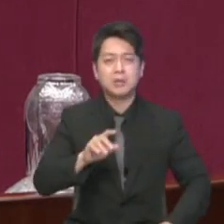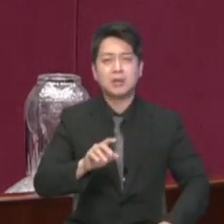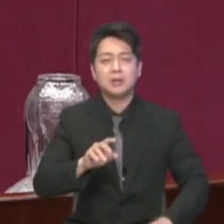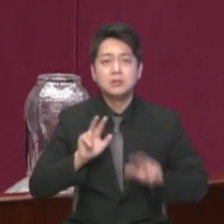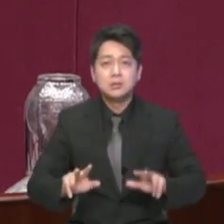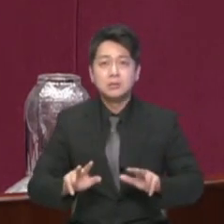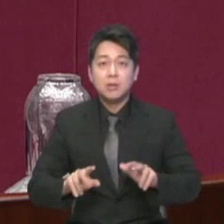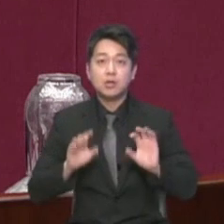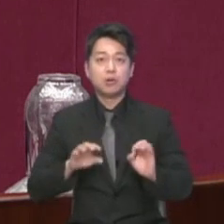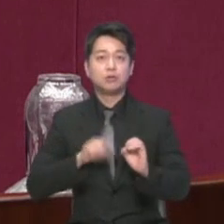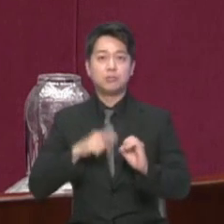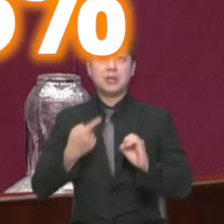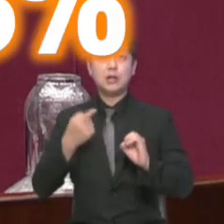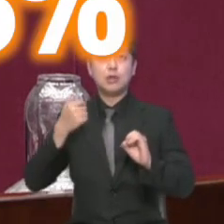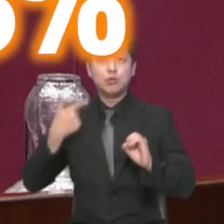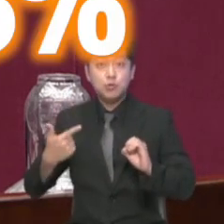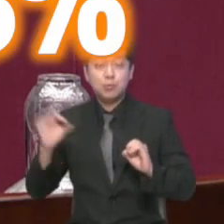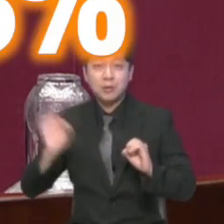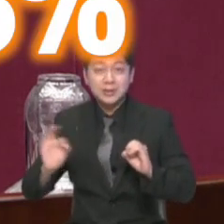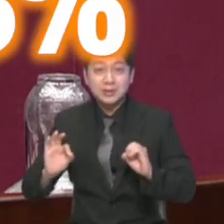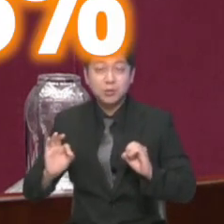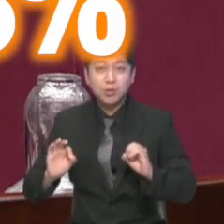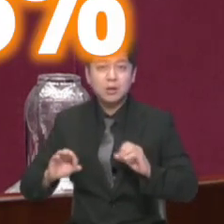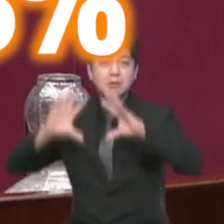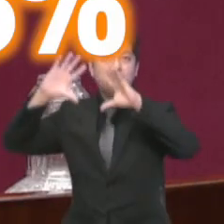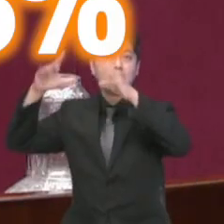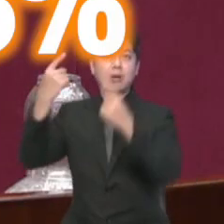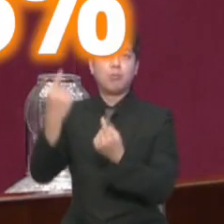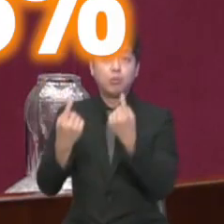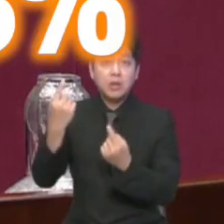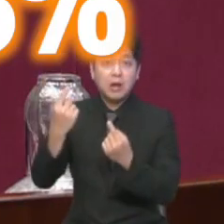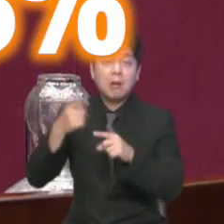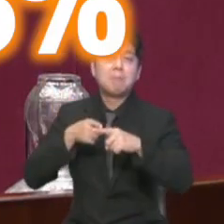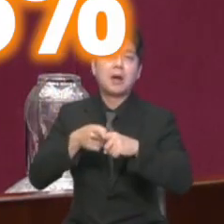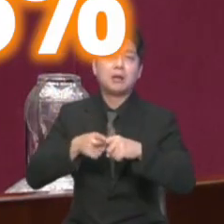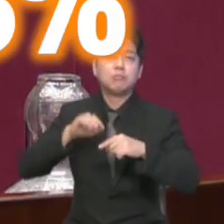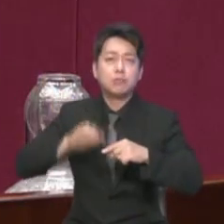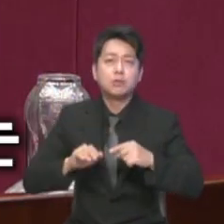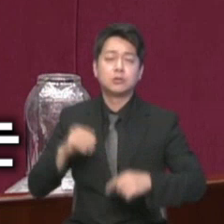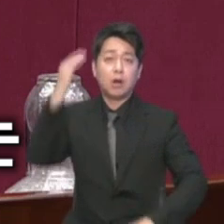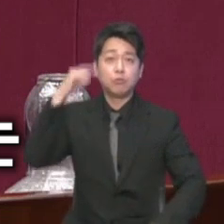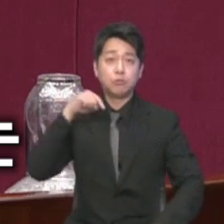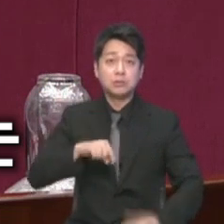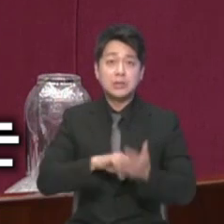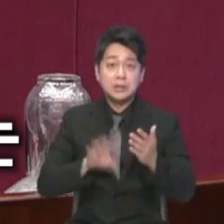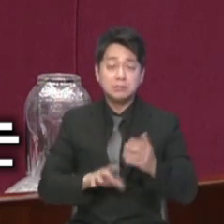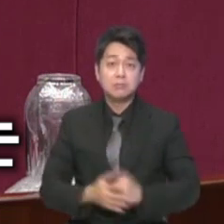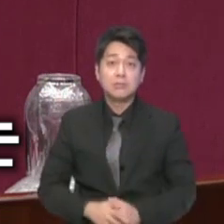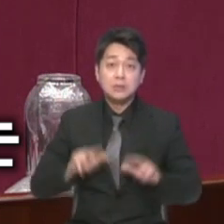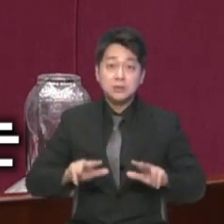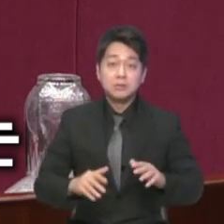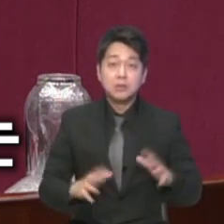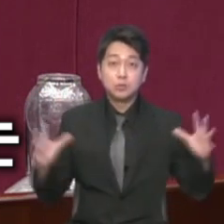0.16%로 OECD 국가 평균 0.33%의 절반에도 미치지 못합니다. 종부세와